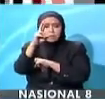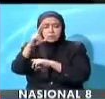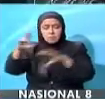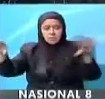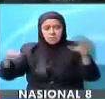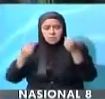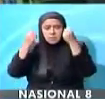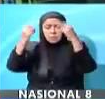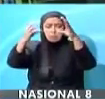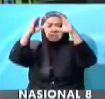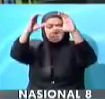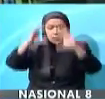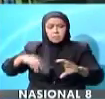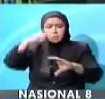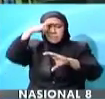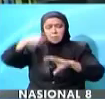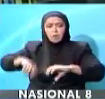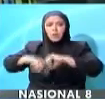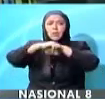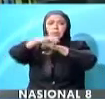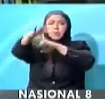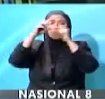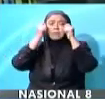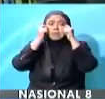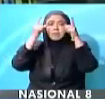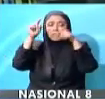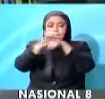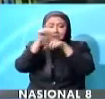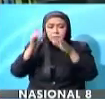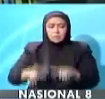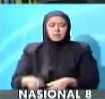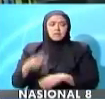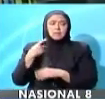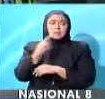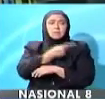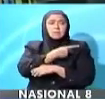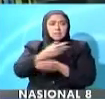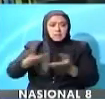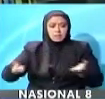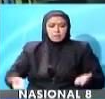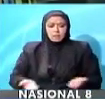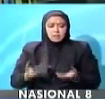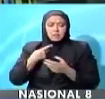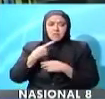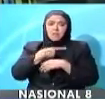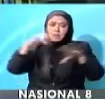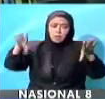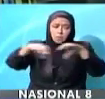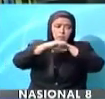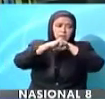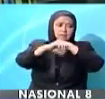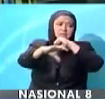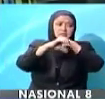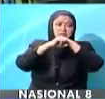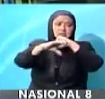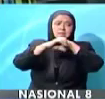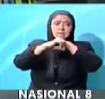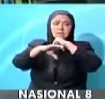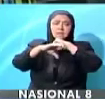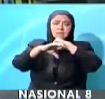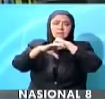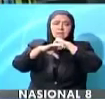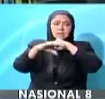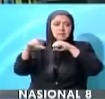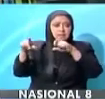kepada pengguna. Sebenarnya untuk kita di JKJR ni, selain kita buat kempen ni,